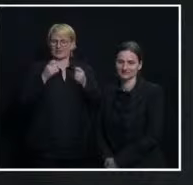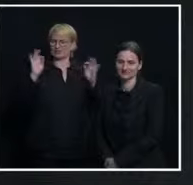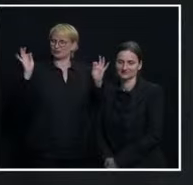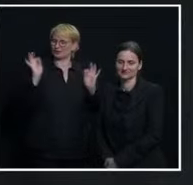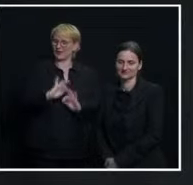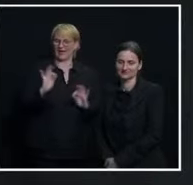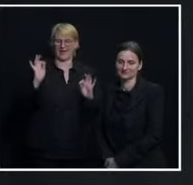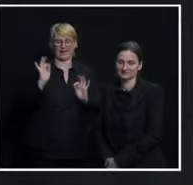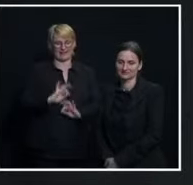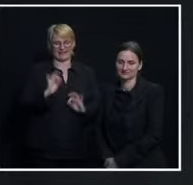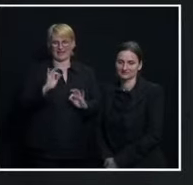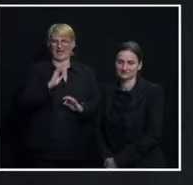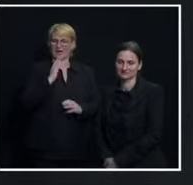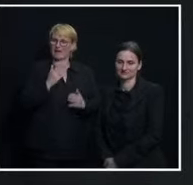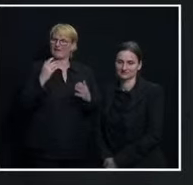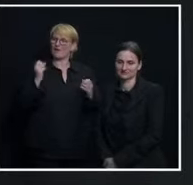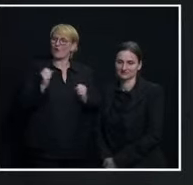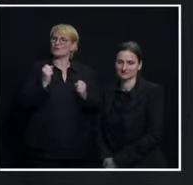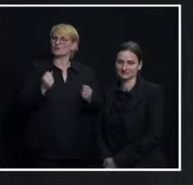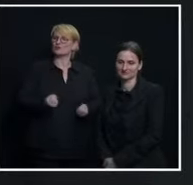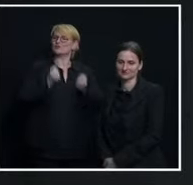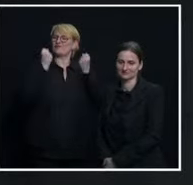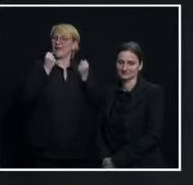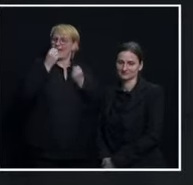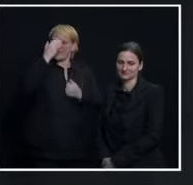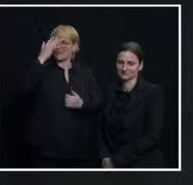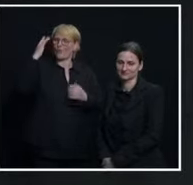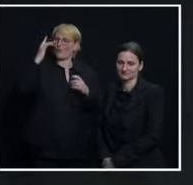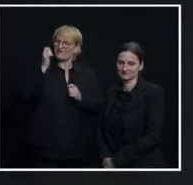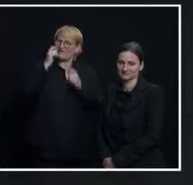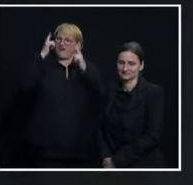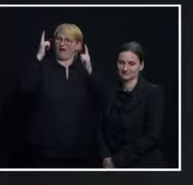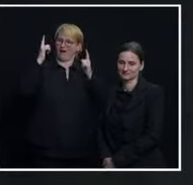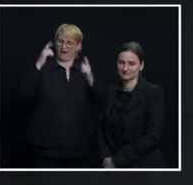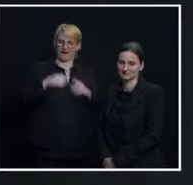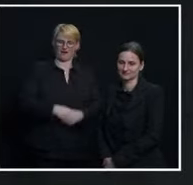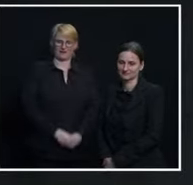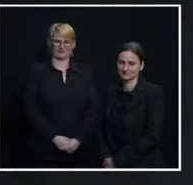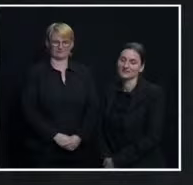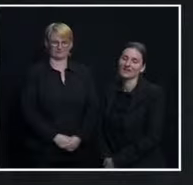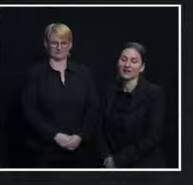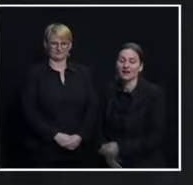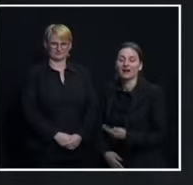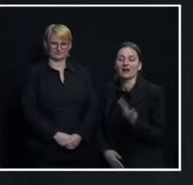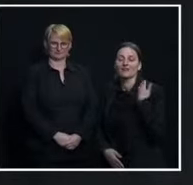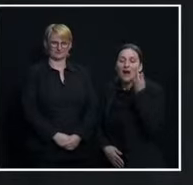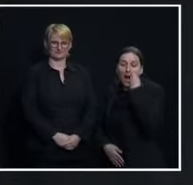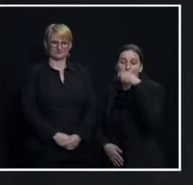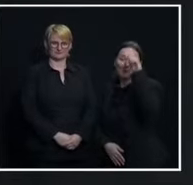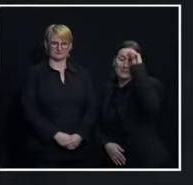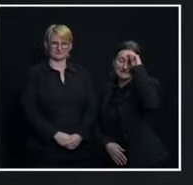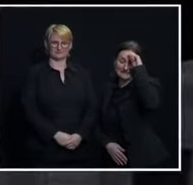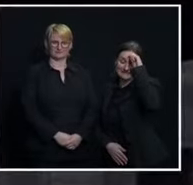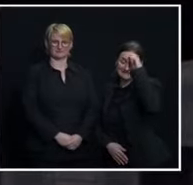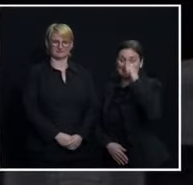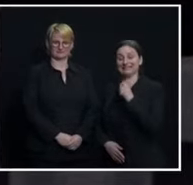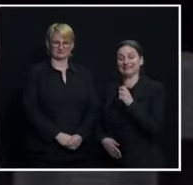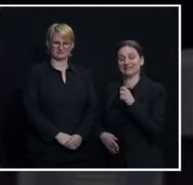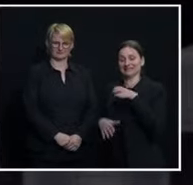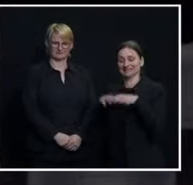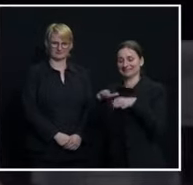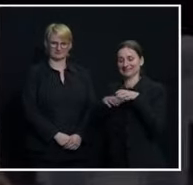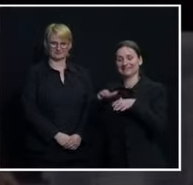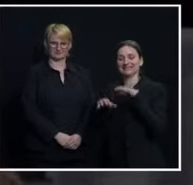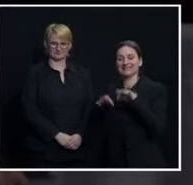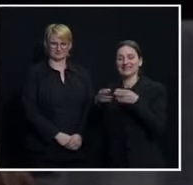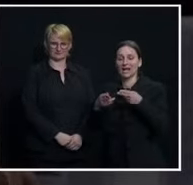besonders schwer, die Erinnerung wachzuhalten? Also es war in Berlin die sogenannte Tiergartenstraße 4, in der diese schrecklichen